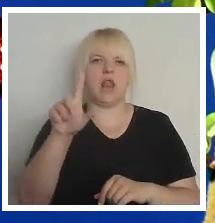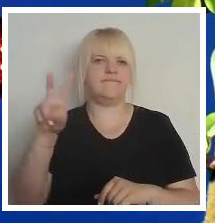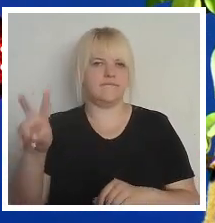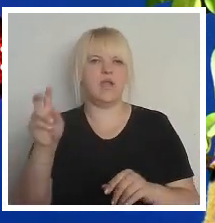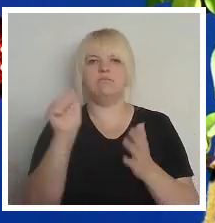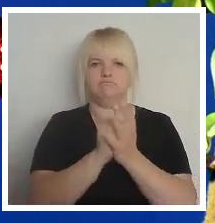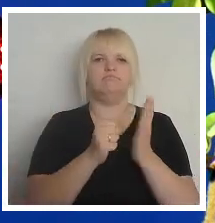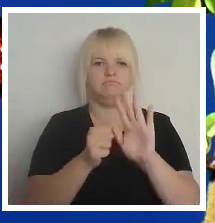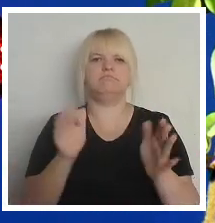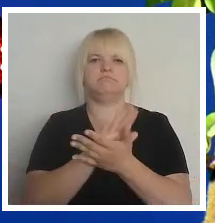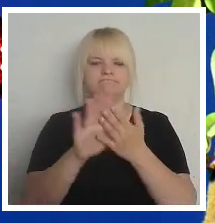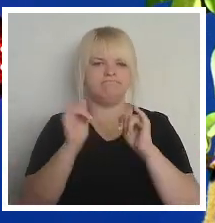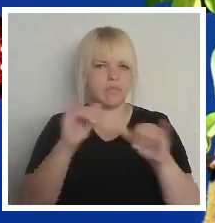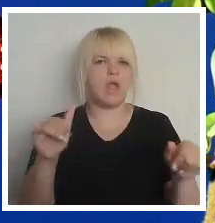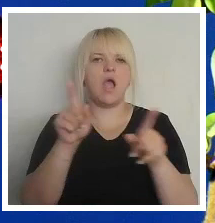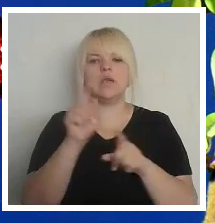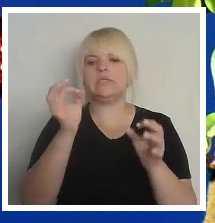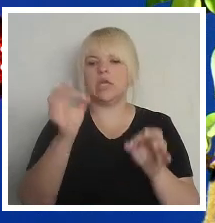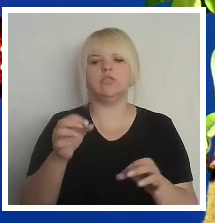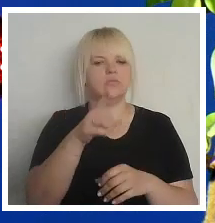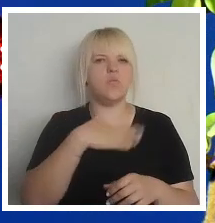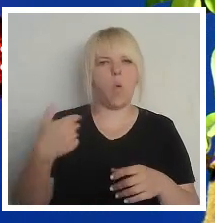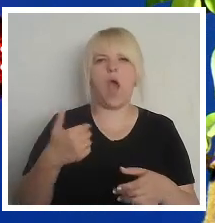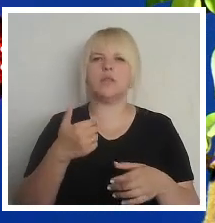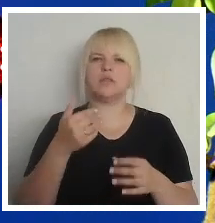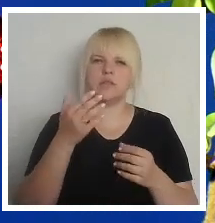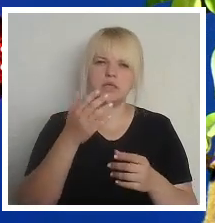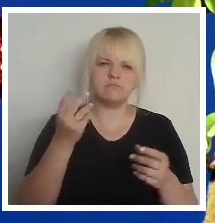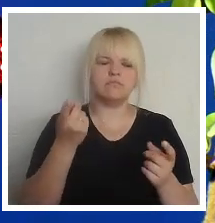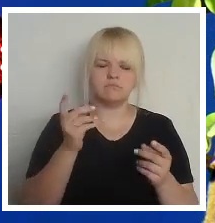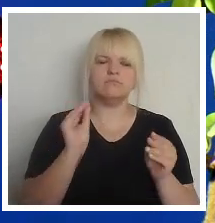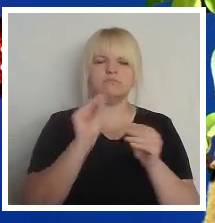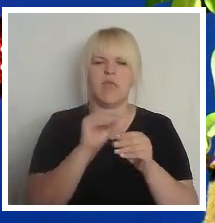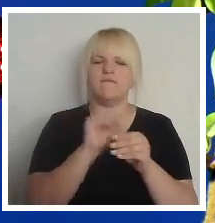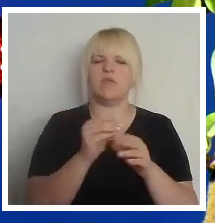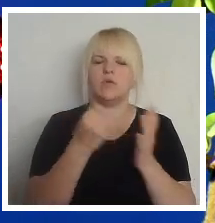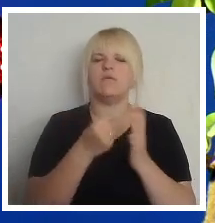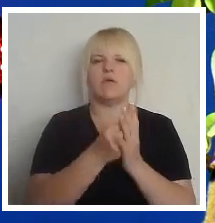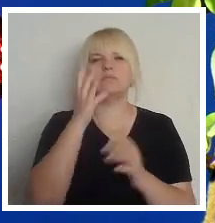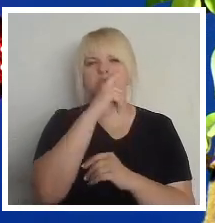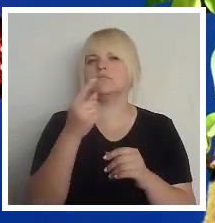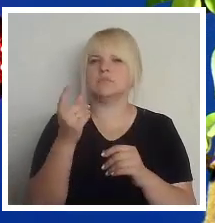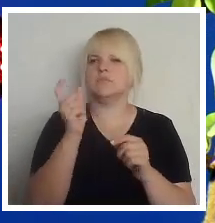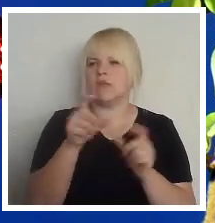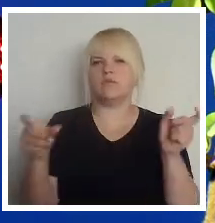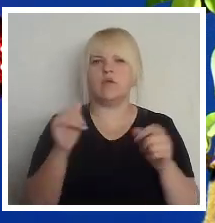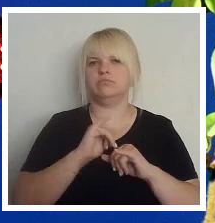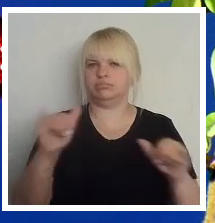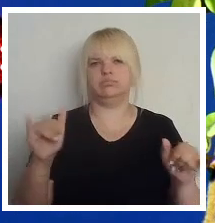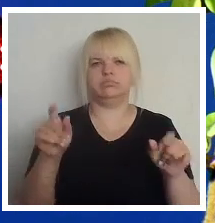Nu, tā kā, tas tiešām, man liekas, ir atkal tāds, tā pievienotā vērtība, ko mēs varam iedot. Un mēs redzam, ka cilvēkiem arī tas